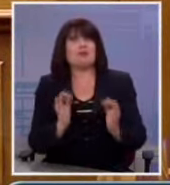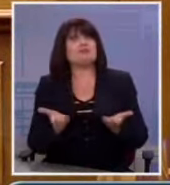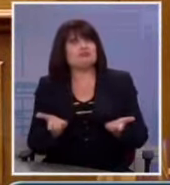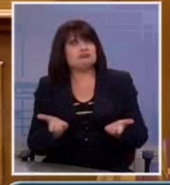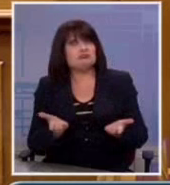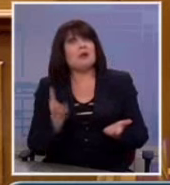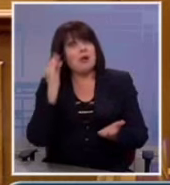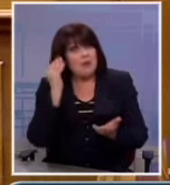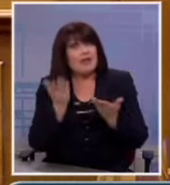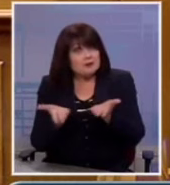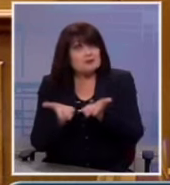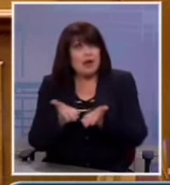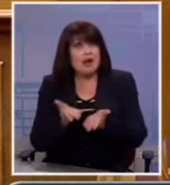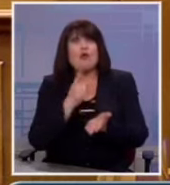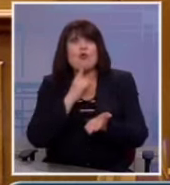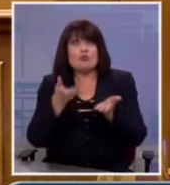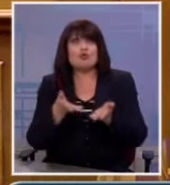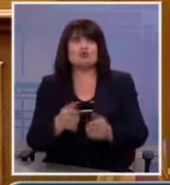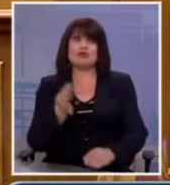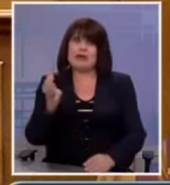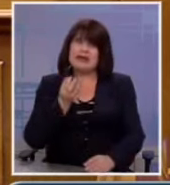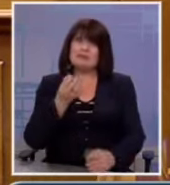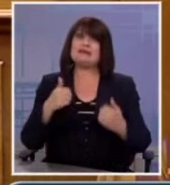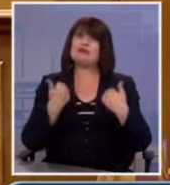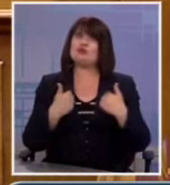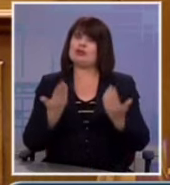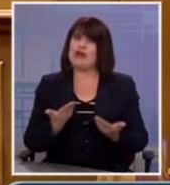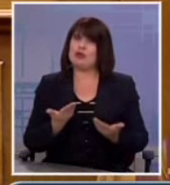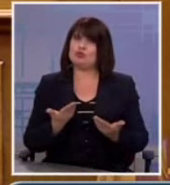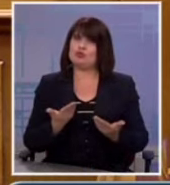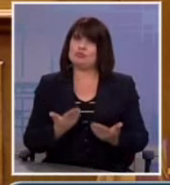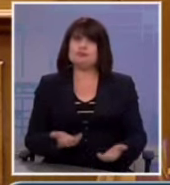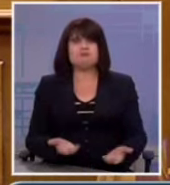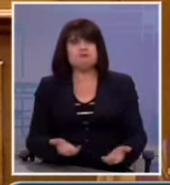να έρχονται και άλλα τέτοια εδώ πέρα. Και επειδή είπατε και για τα νέα παιδιά,